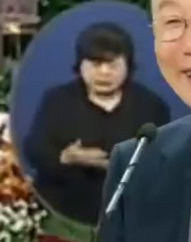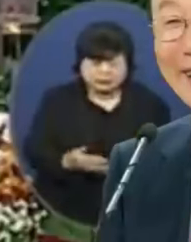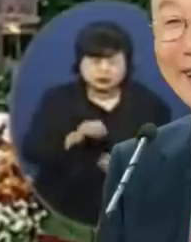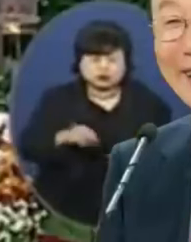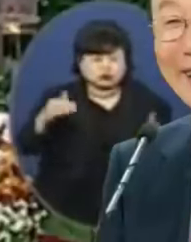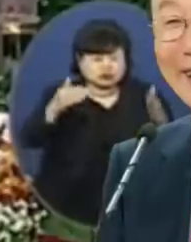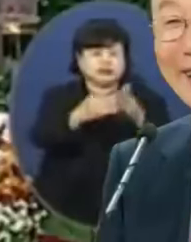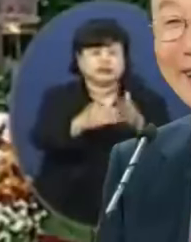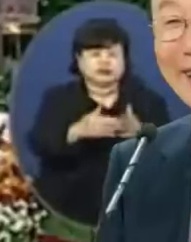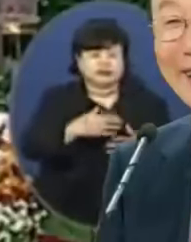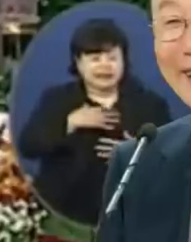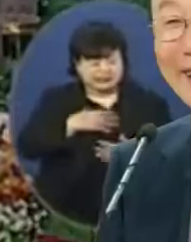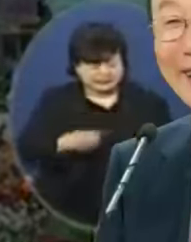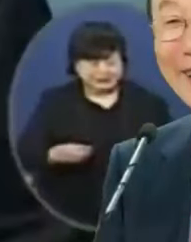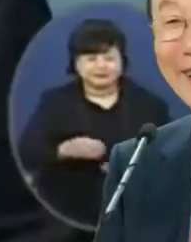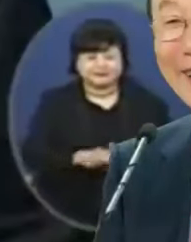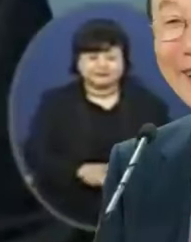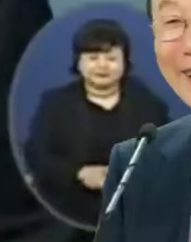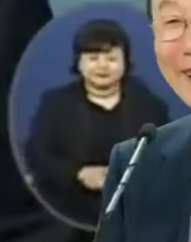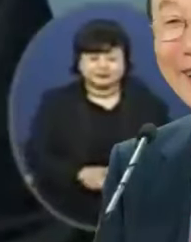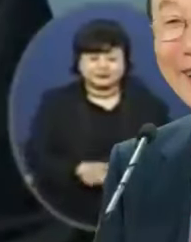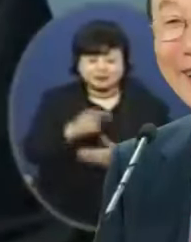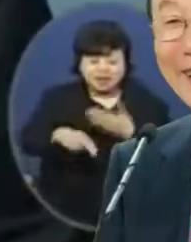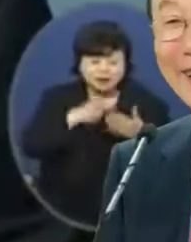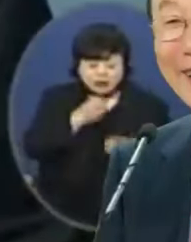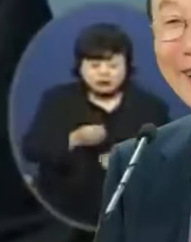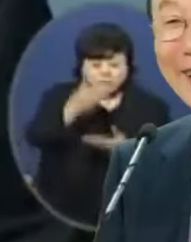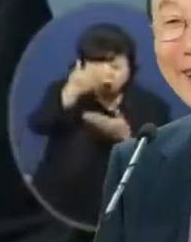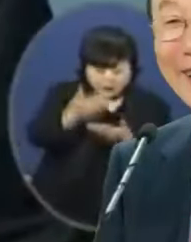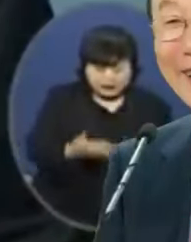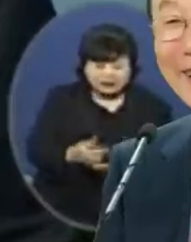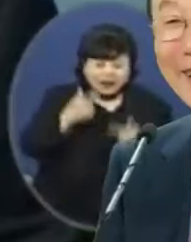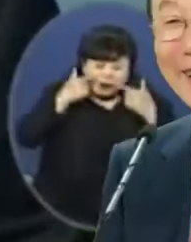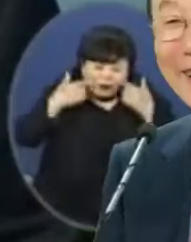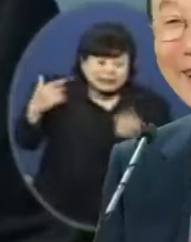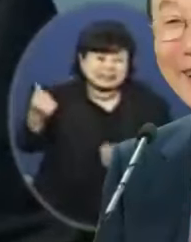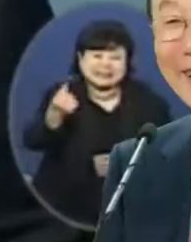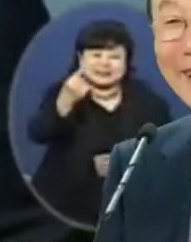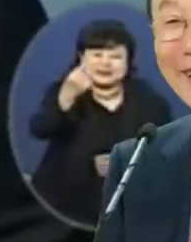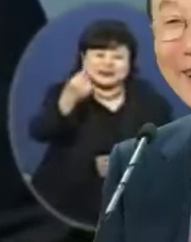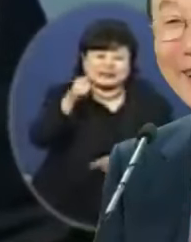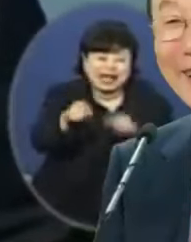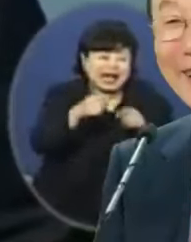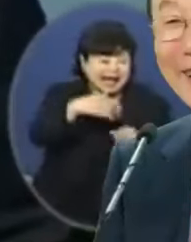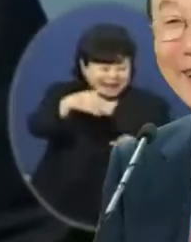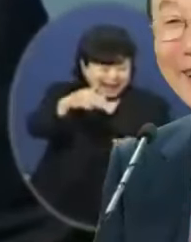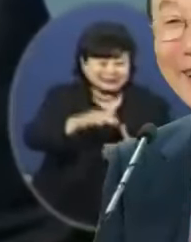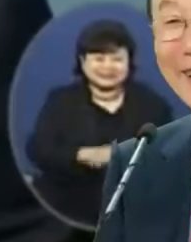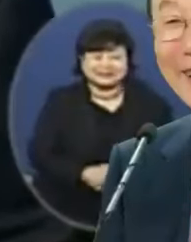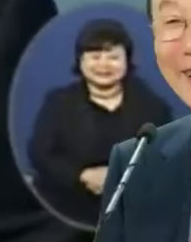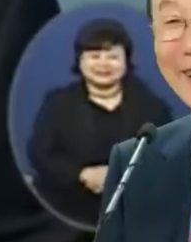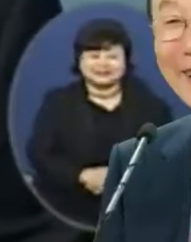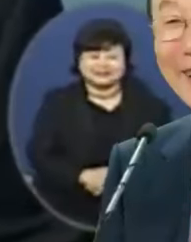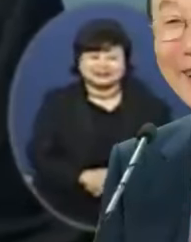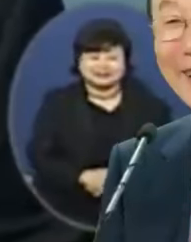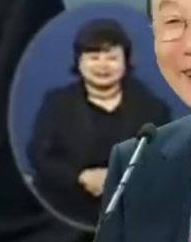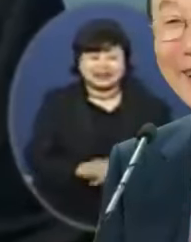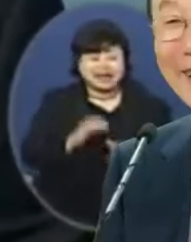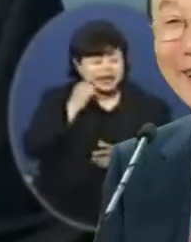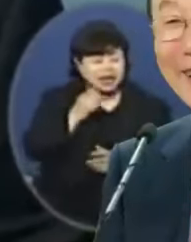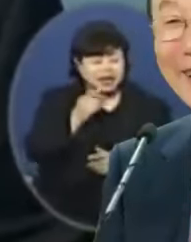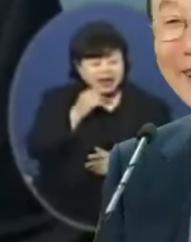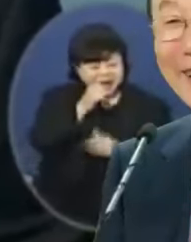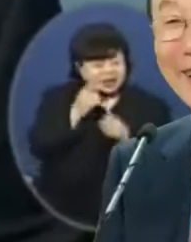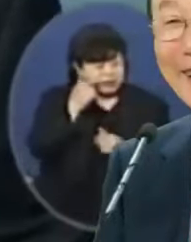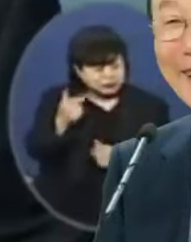이제 안심을 하고 야훼의 축복을 받았다는 확신을 가지고 나가라. 너희 천부께서 이런